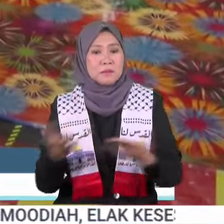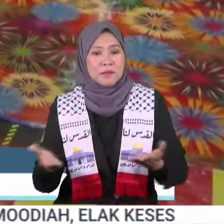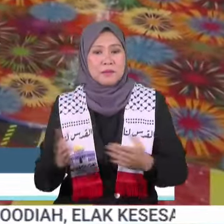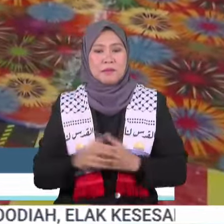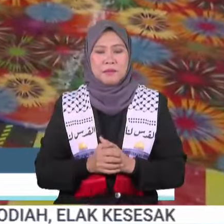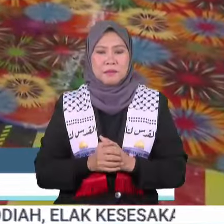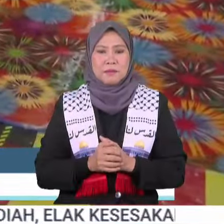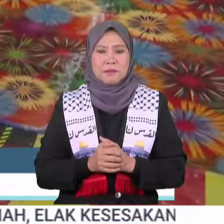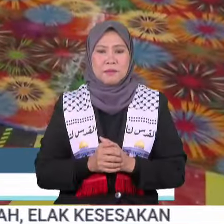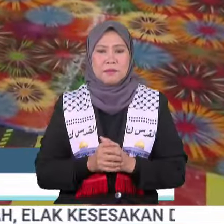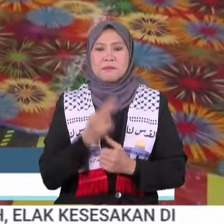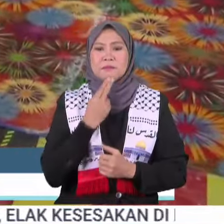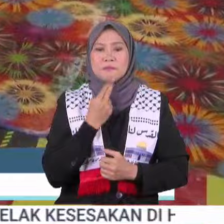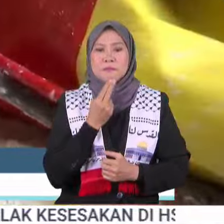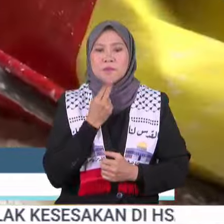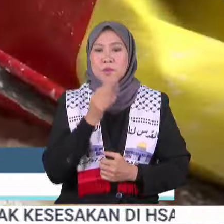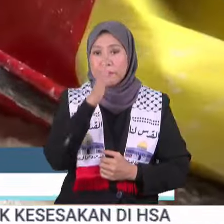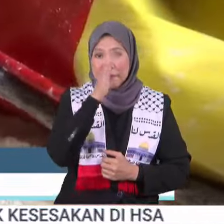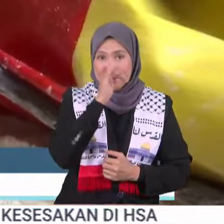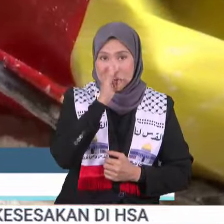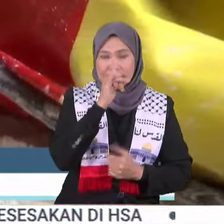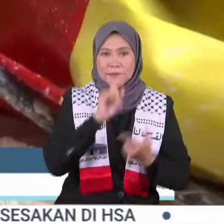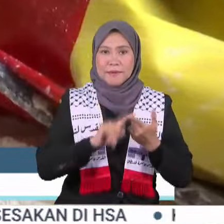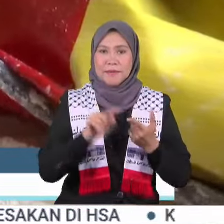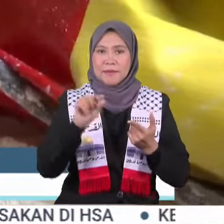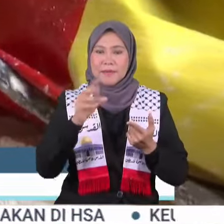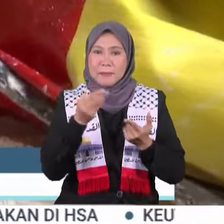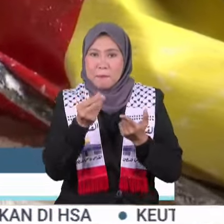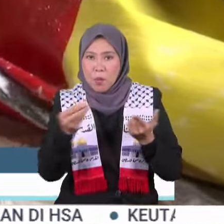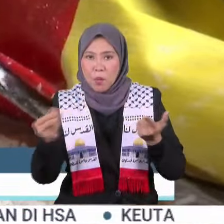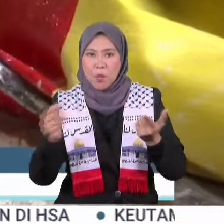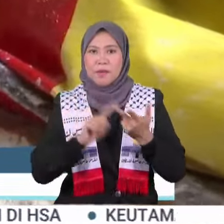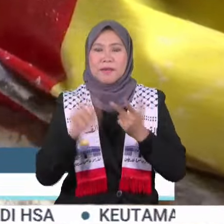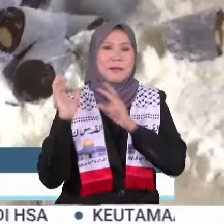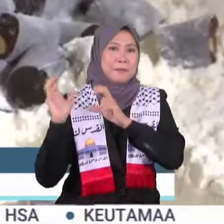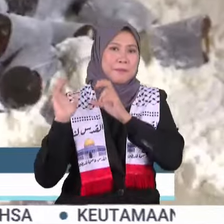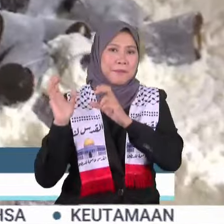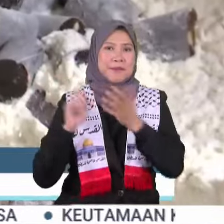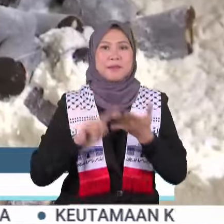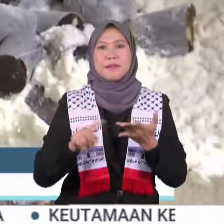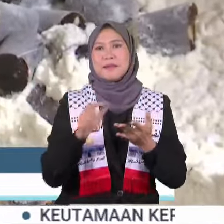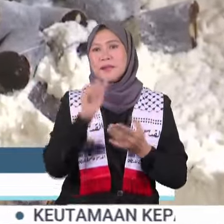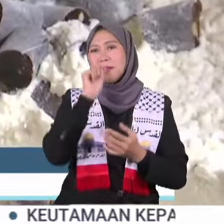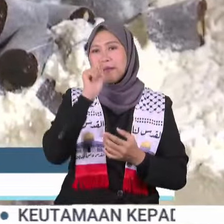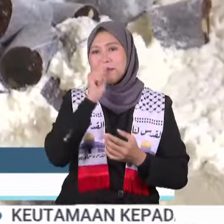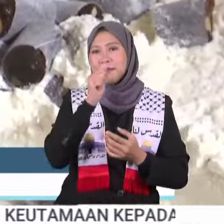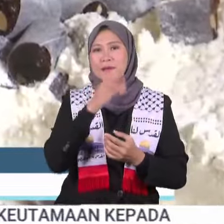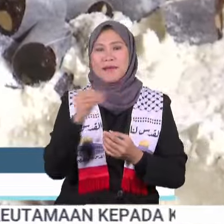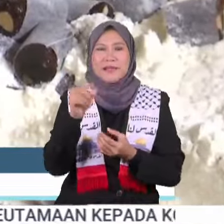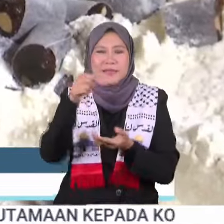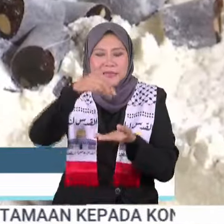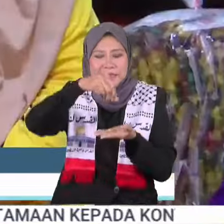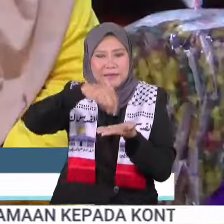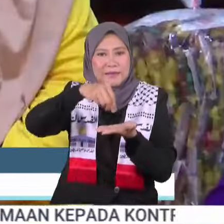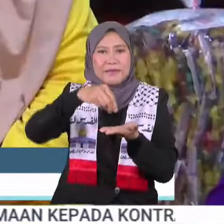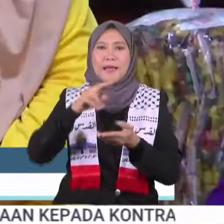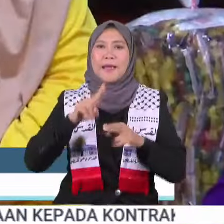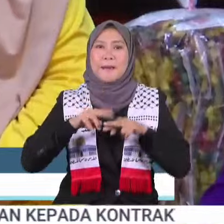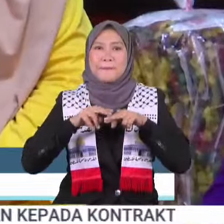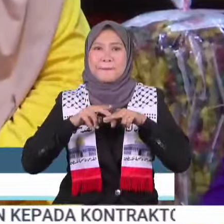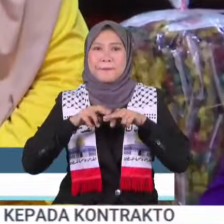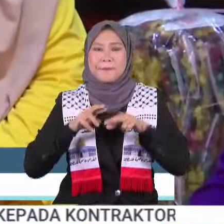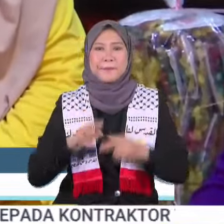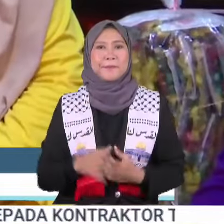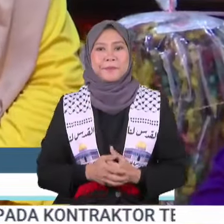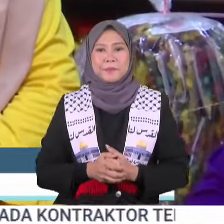Nis kereet iaitu gula Melaka gandum santan kacang tanah dan sedikit garam kalulah orang